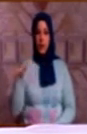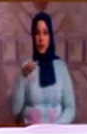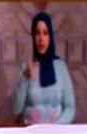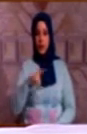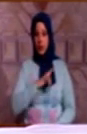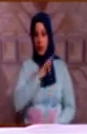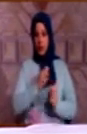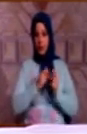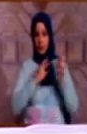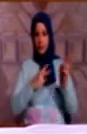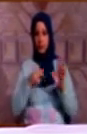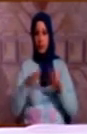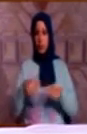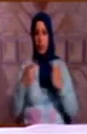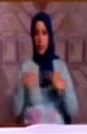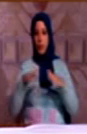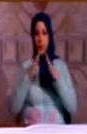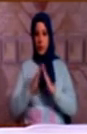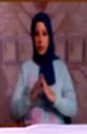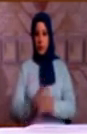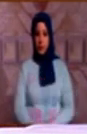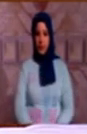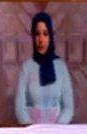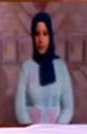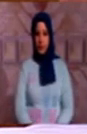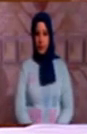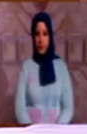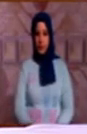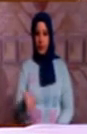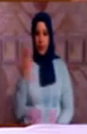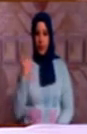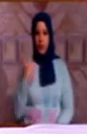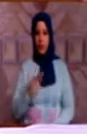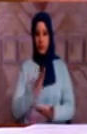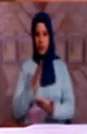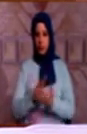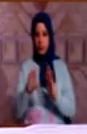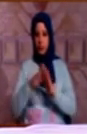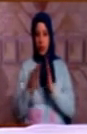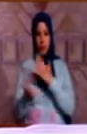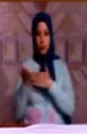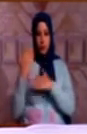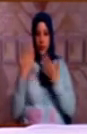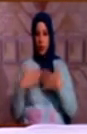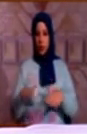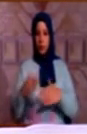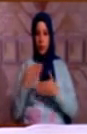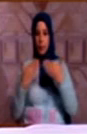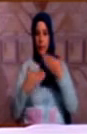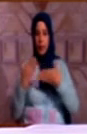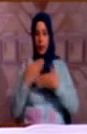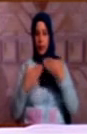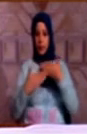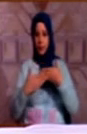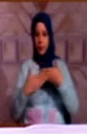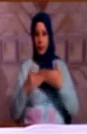لا دي مصر يا جماعه مصر يا جماعه واللي فات ده مرحله كانت بناء ينبغي خلينا